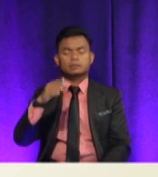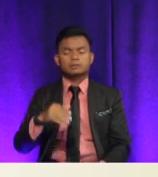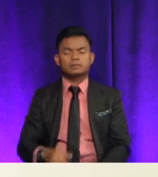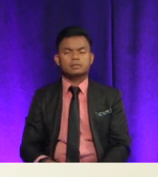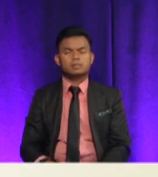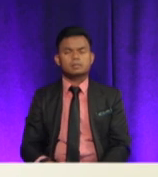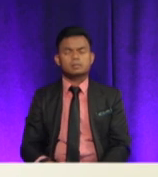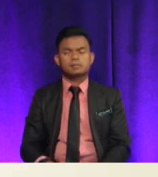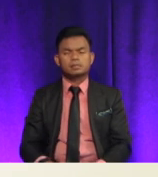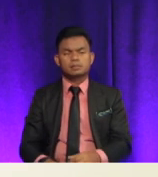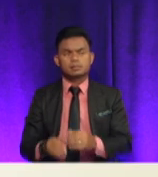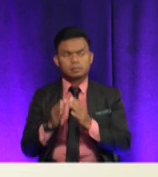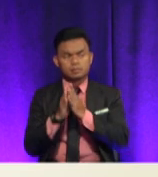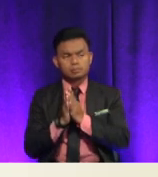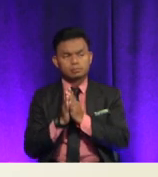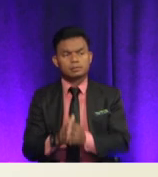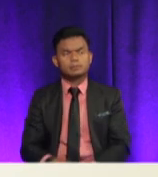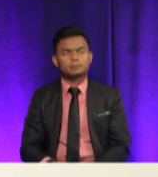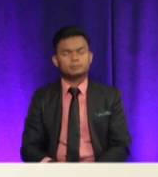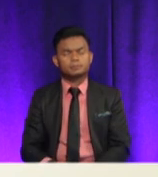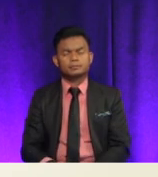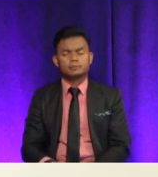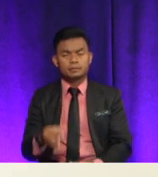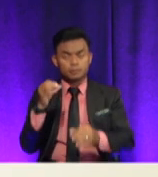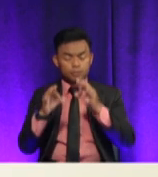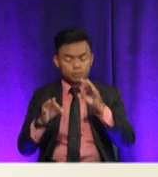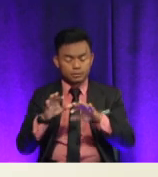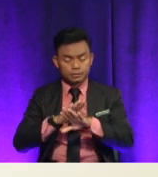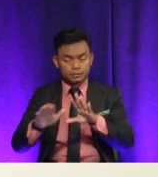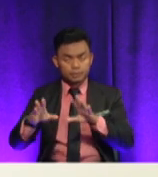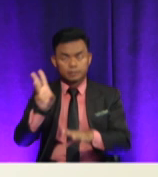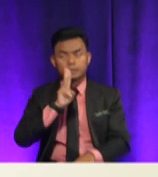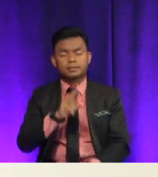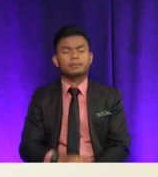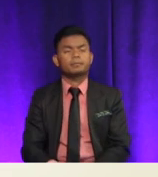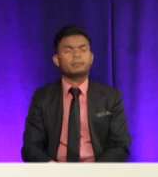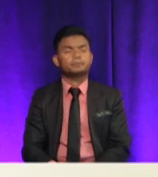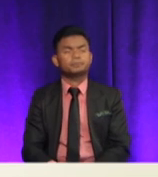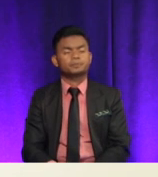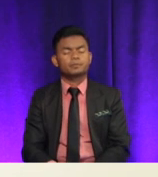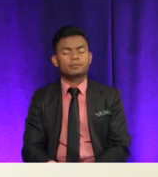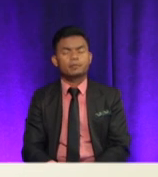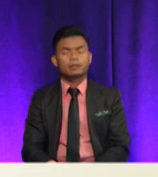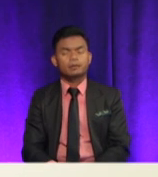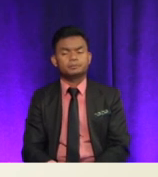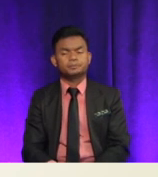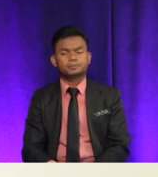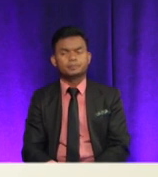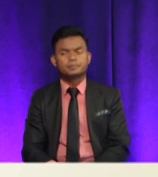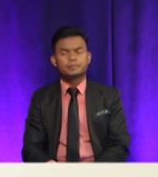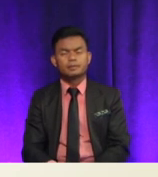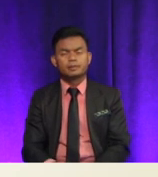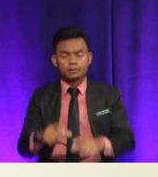seri pada beberapa dicari air nanti ada Oke jadi di sini pada rangkap yang terakhir ataupun pada rangkap yang ke-8